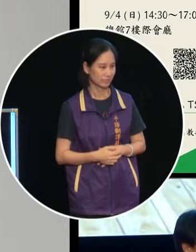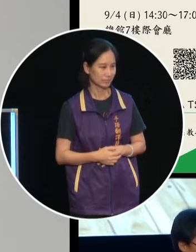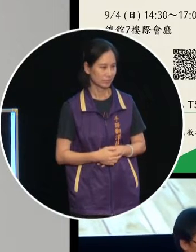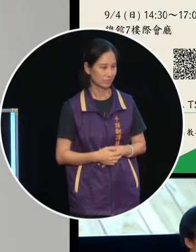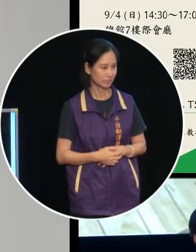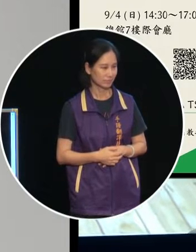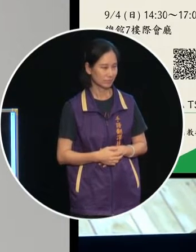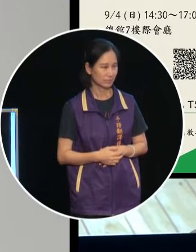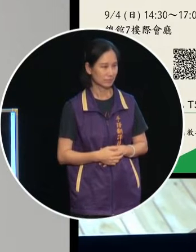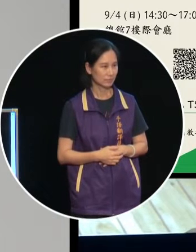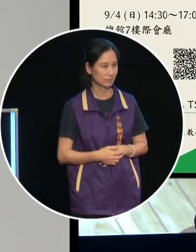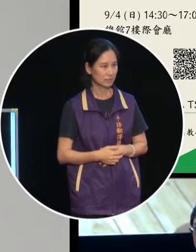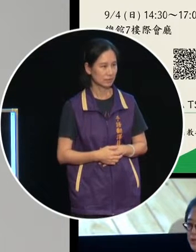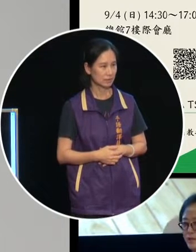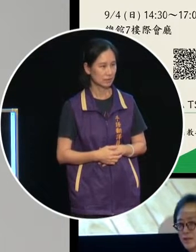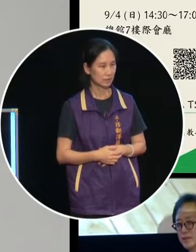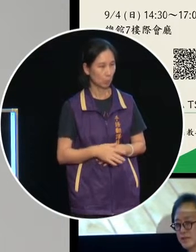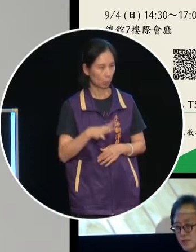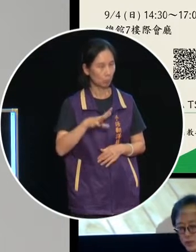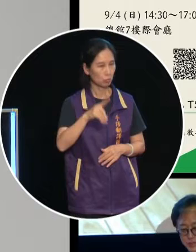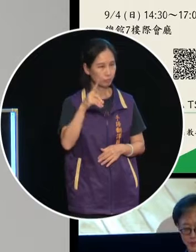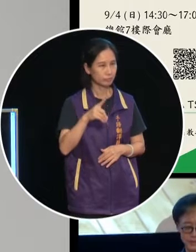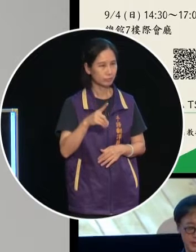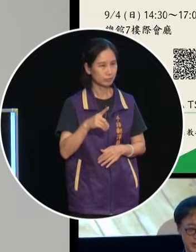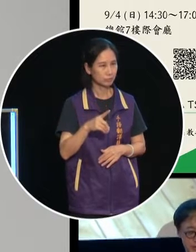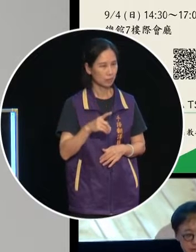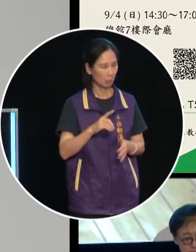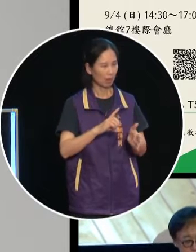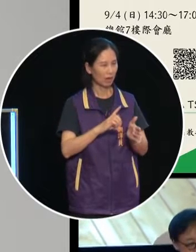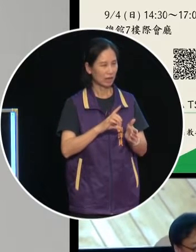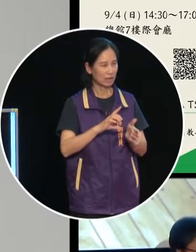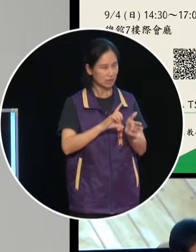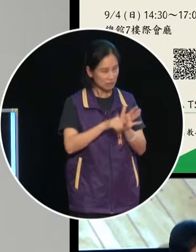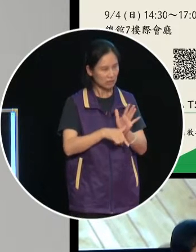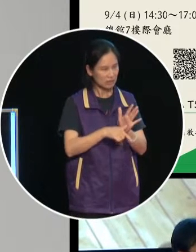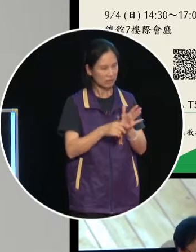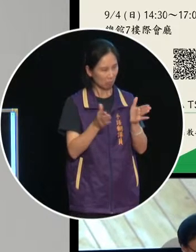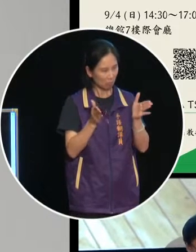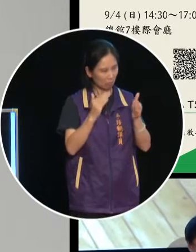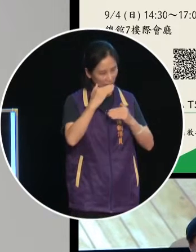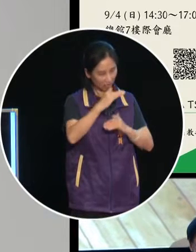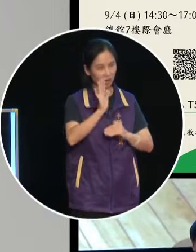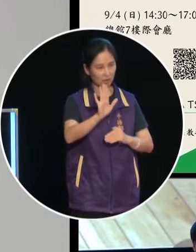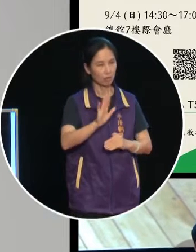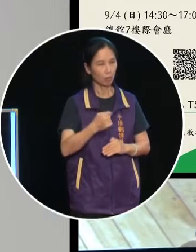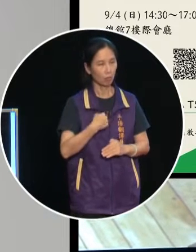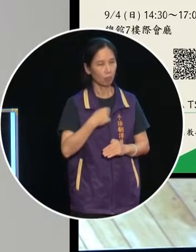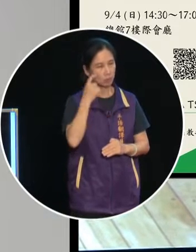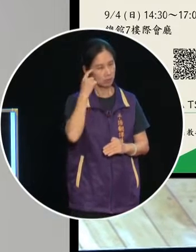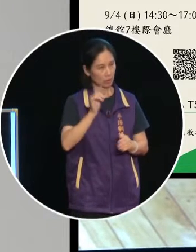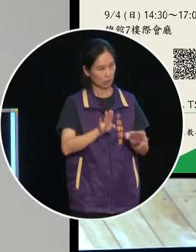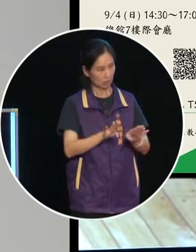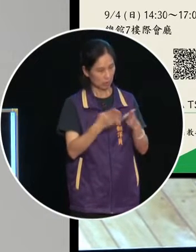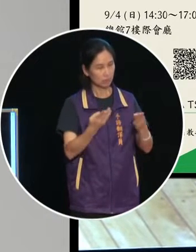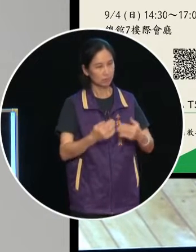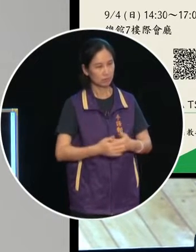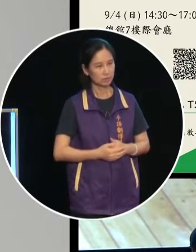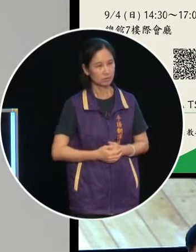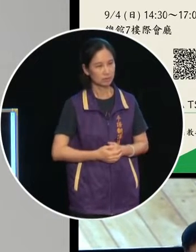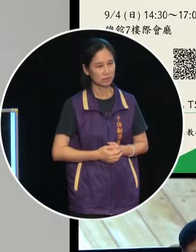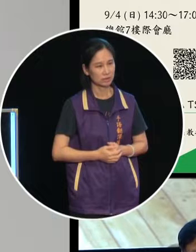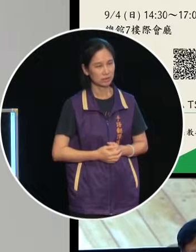那么时间有限，所以是 我想要开始。